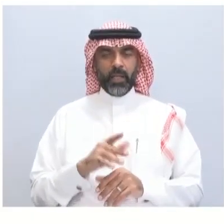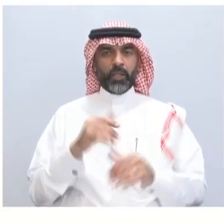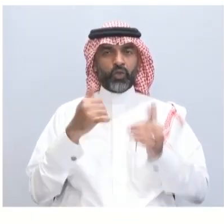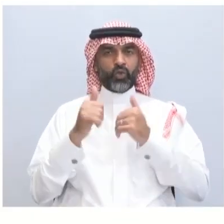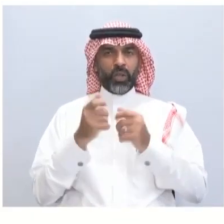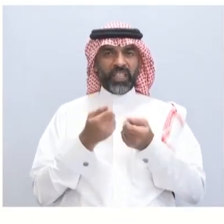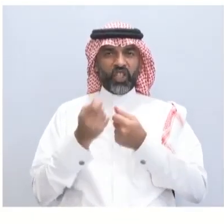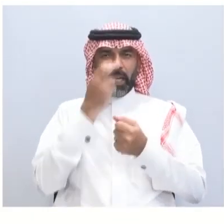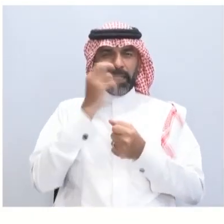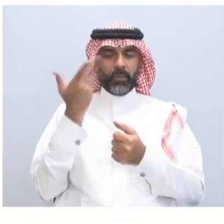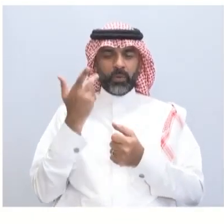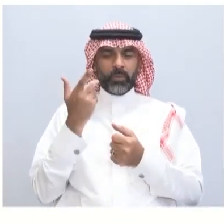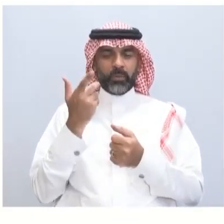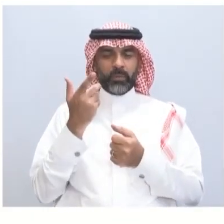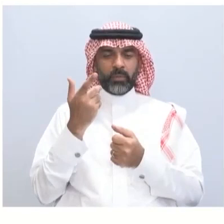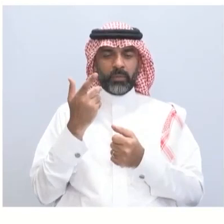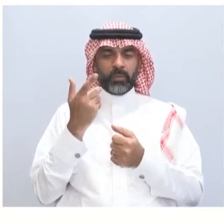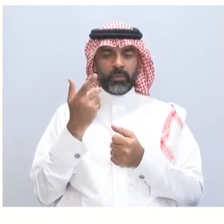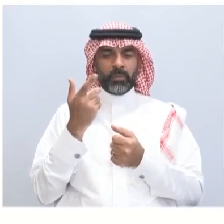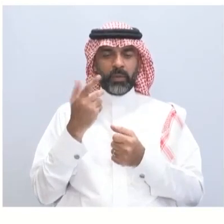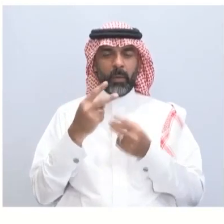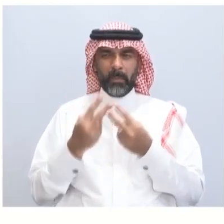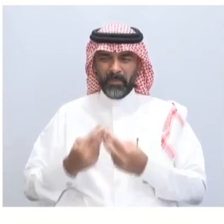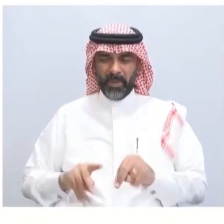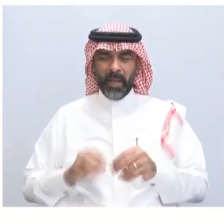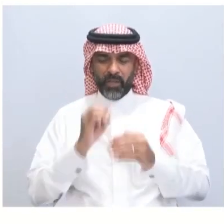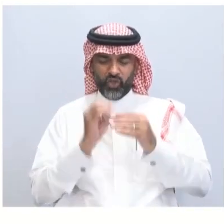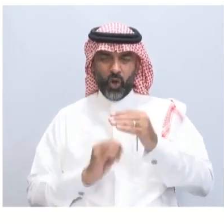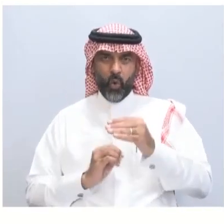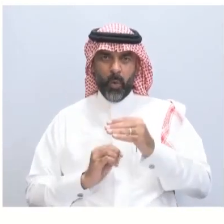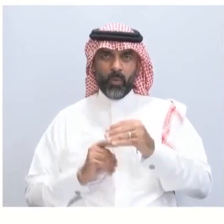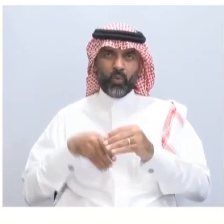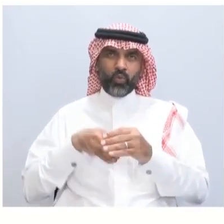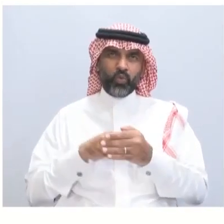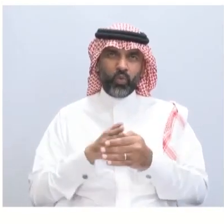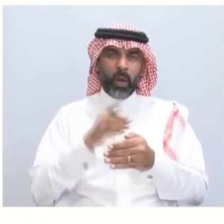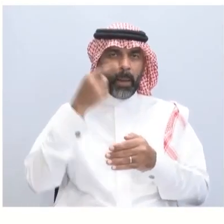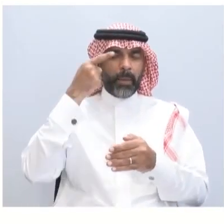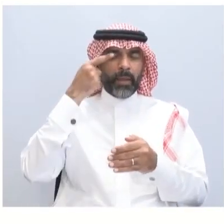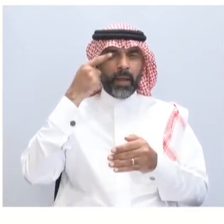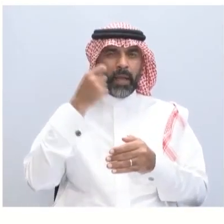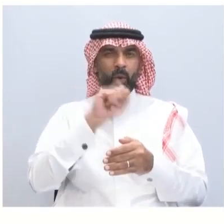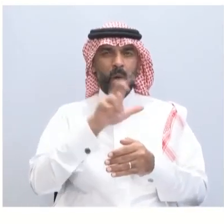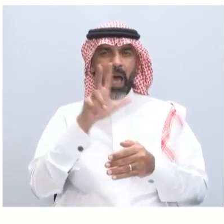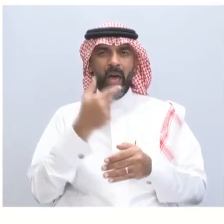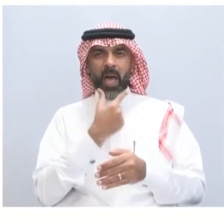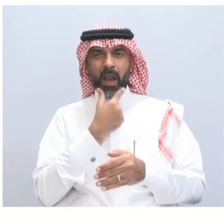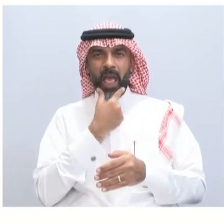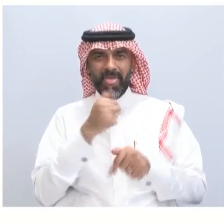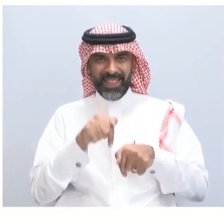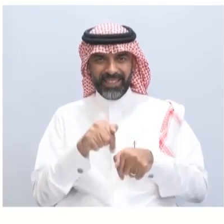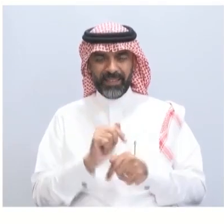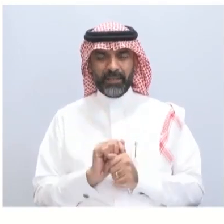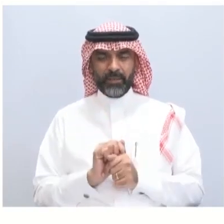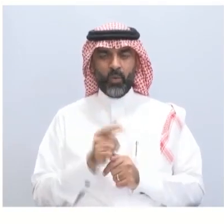جزيره العربيه ممتازين وتمر بوسطها مثل الدرعيه وحجر اليمامه الرياض حاليا